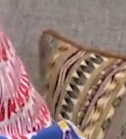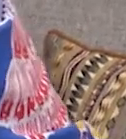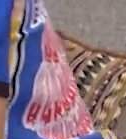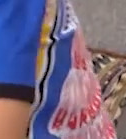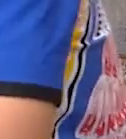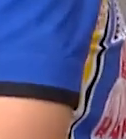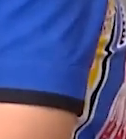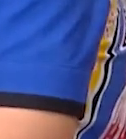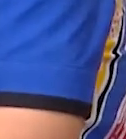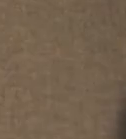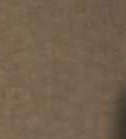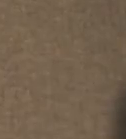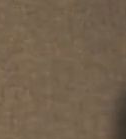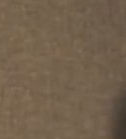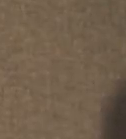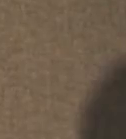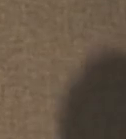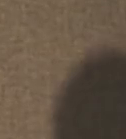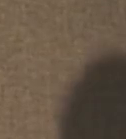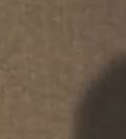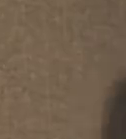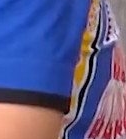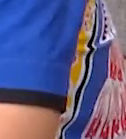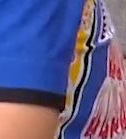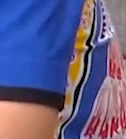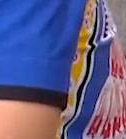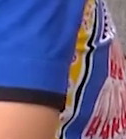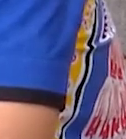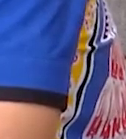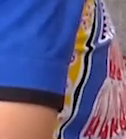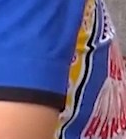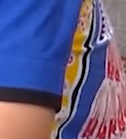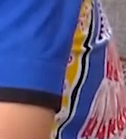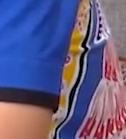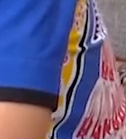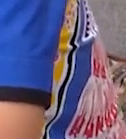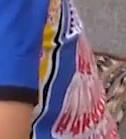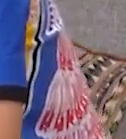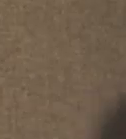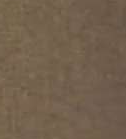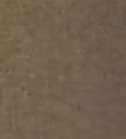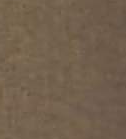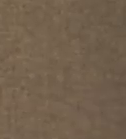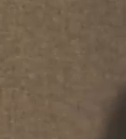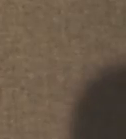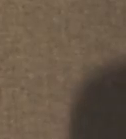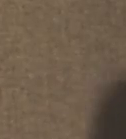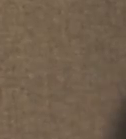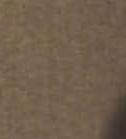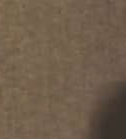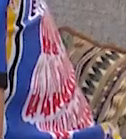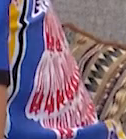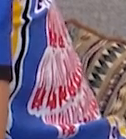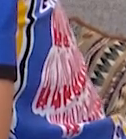harapan ya berharap aja dulu kalau yakin nanti kan sesudah terak tidak yakin Pak Mahfud enggak yakin bahwa Pemilu ini akan berjalan jujur dan harus diantisipasi